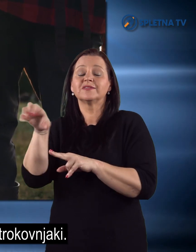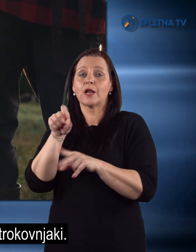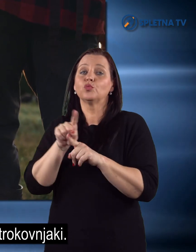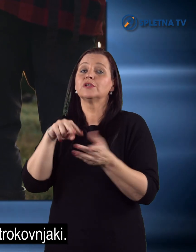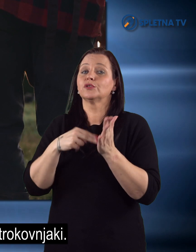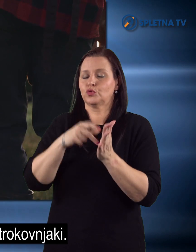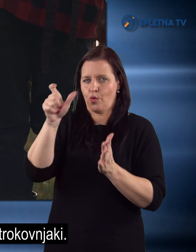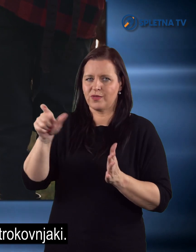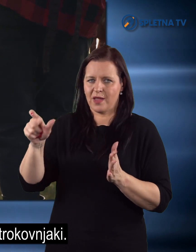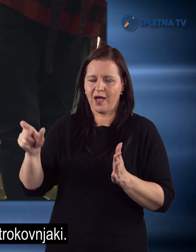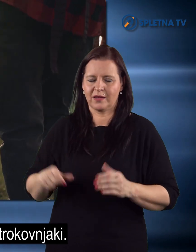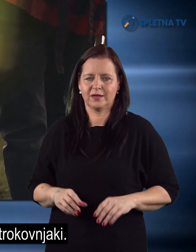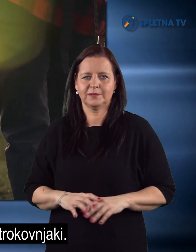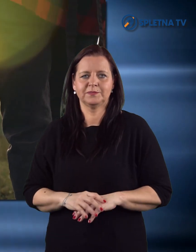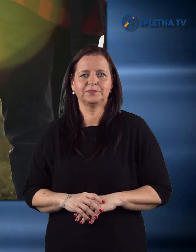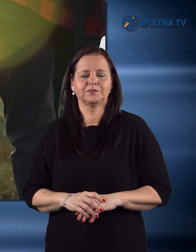vzeli strokovnjaki.